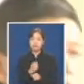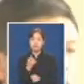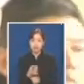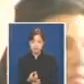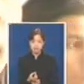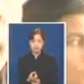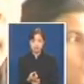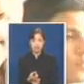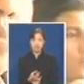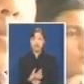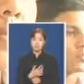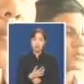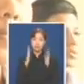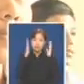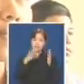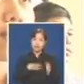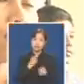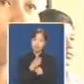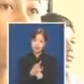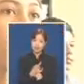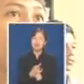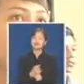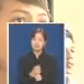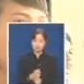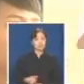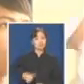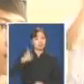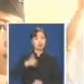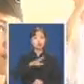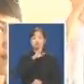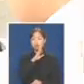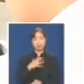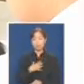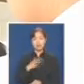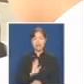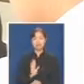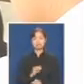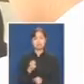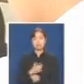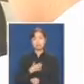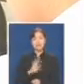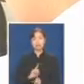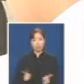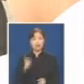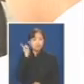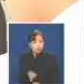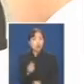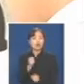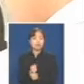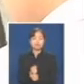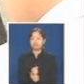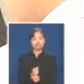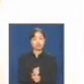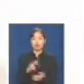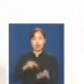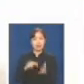ส่วนใหญ่แล้วเราจะทำได้ดีถ้าเราไปทำในสิ่งที่เราไม่อยากทำเราก็จะทำได้ไม่ค่อยดีทีนี้ถ้าเรารู้ตัวเองอยากจะรู้ว่าจะต้